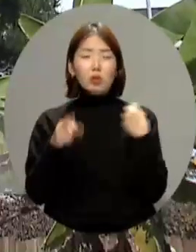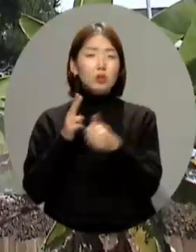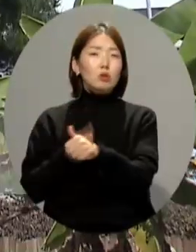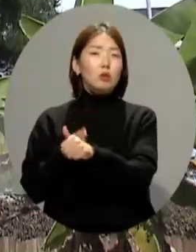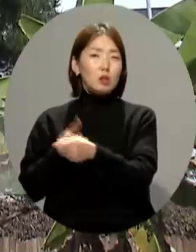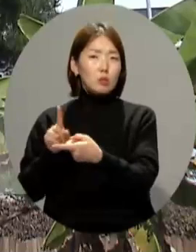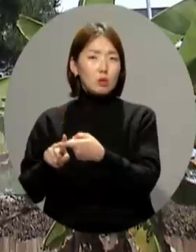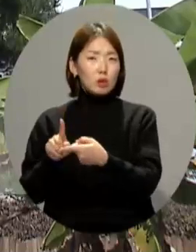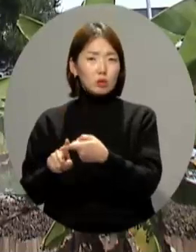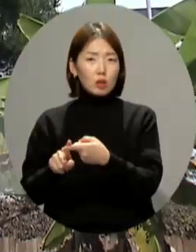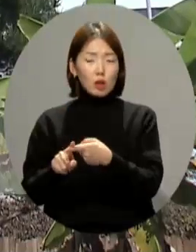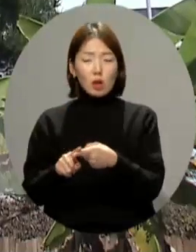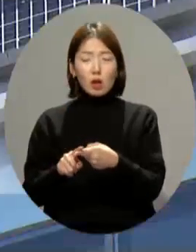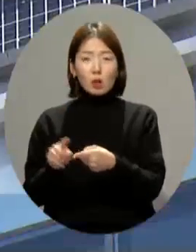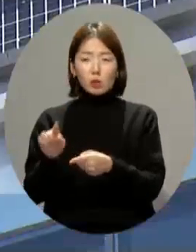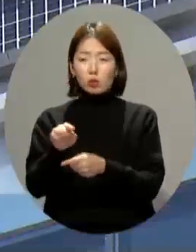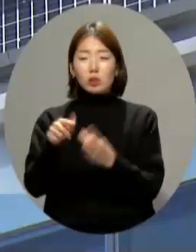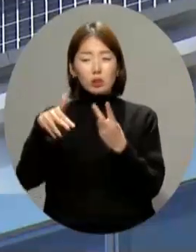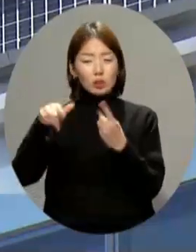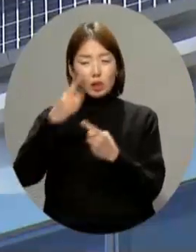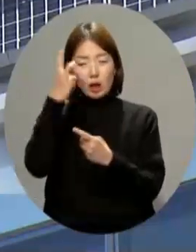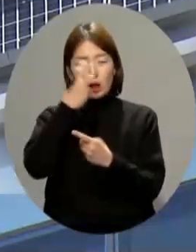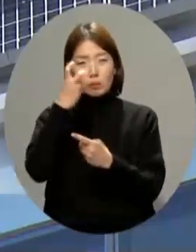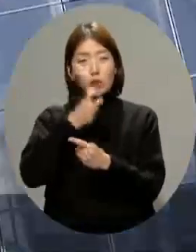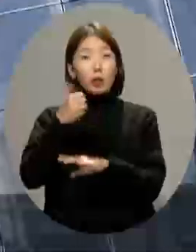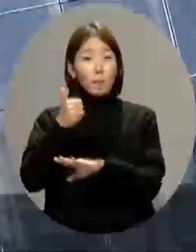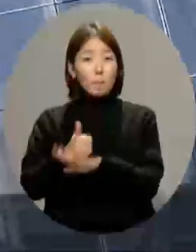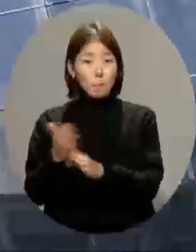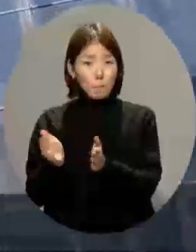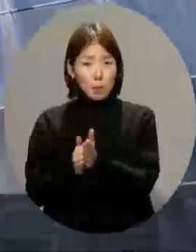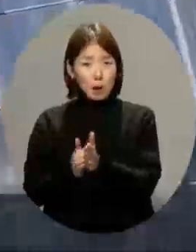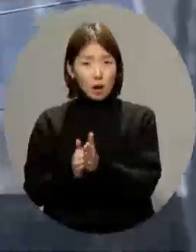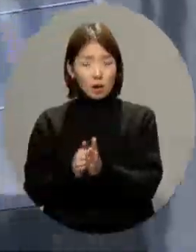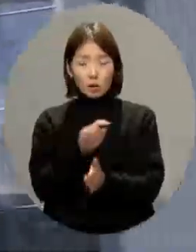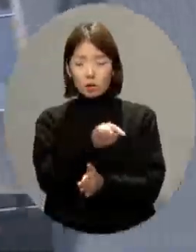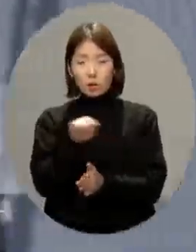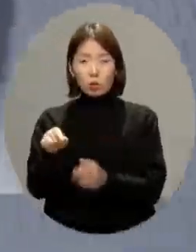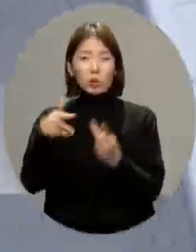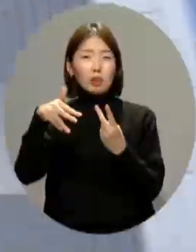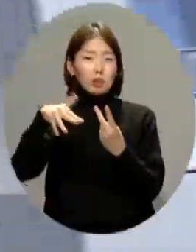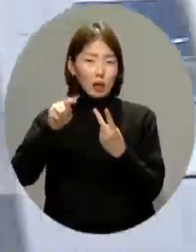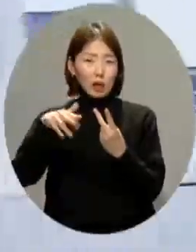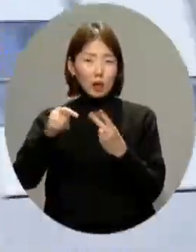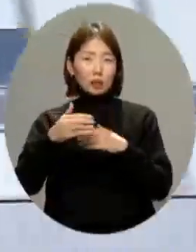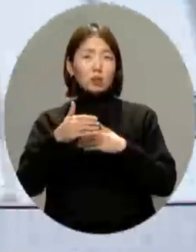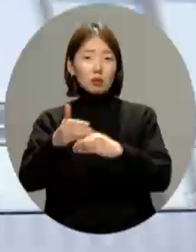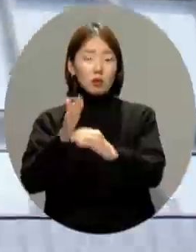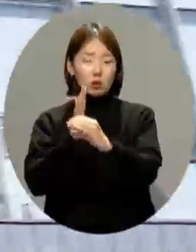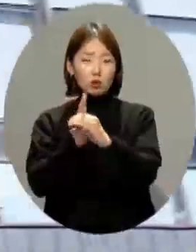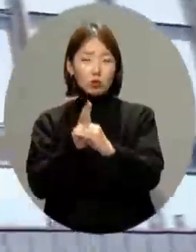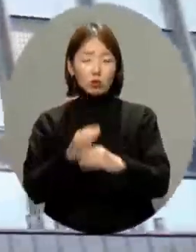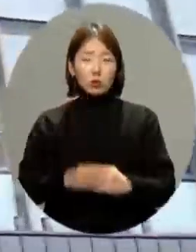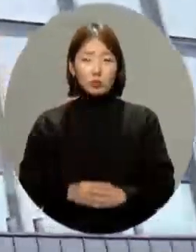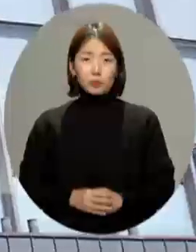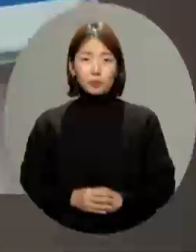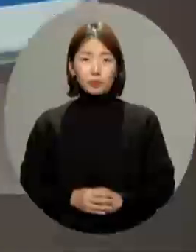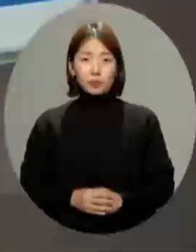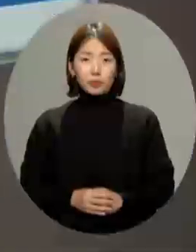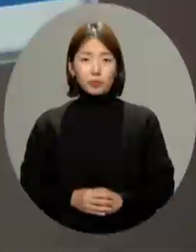대해 전주교육지원청에 1차 감사를 마쳤고 현재 본청 차원의 2차 감사가 진행 중이라고